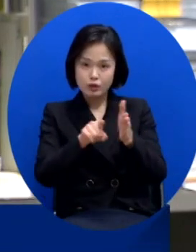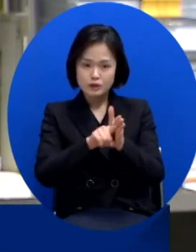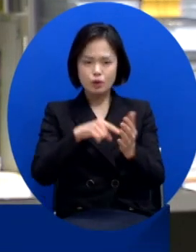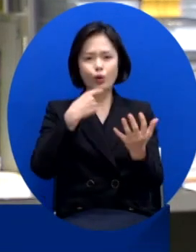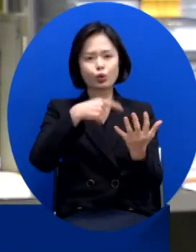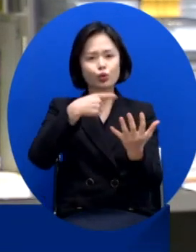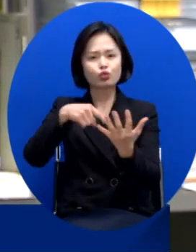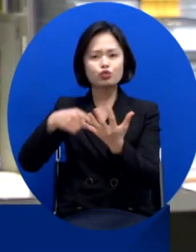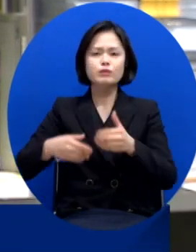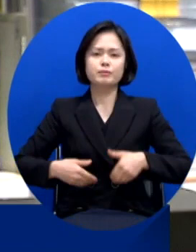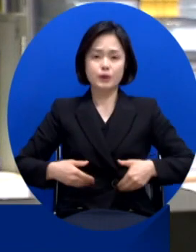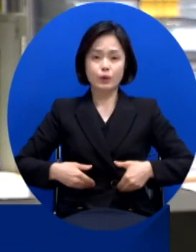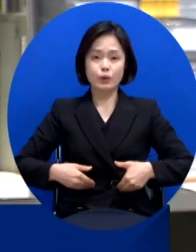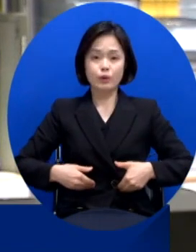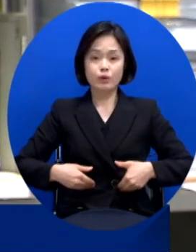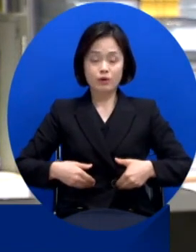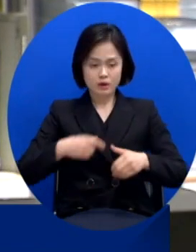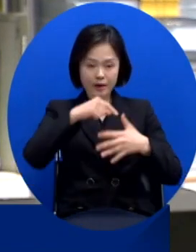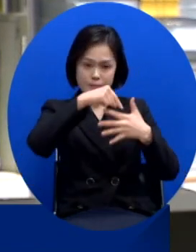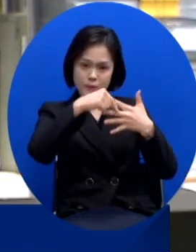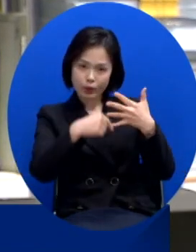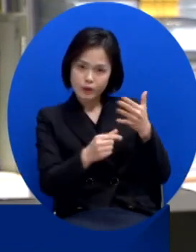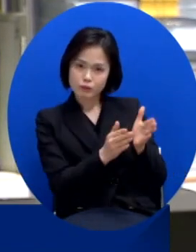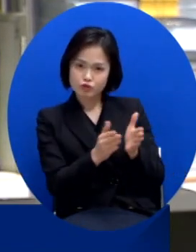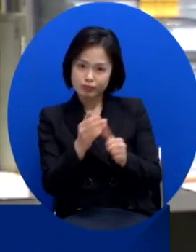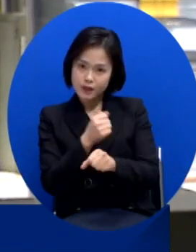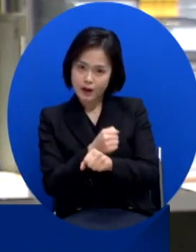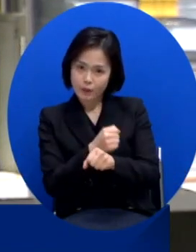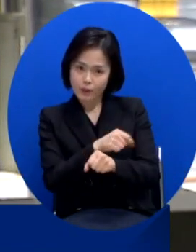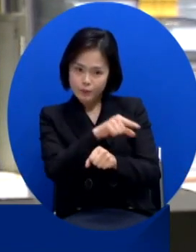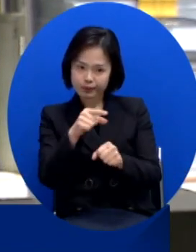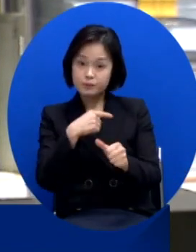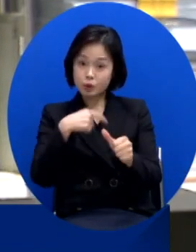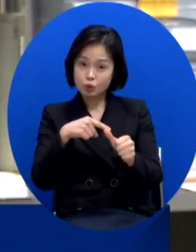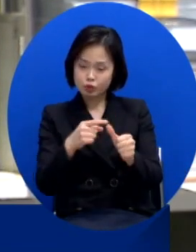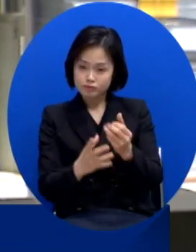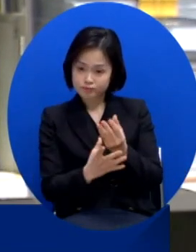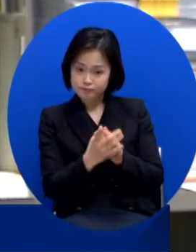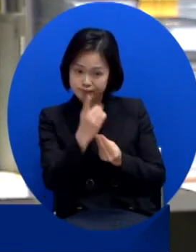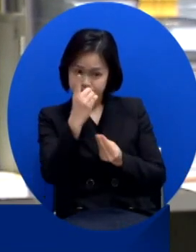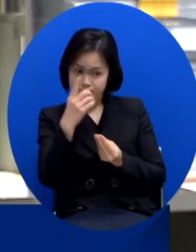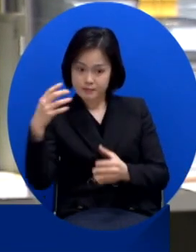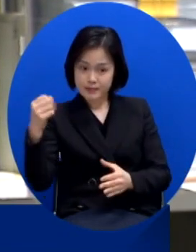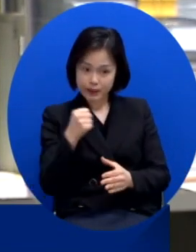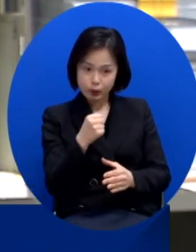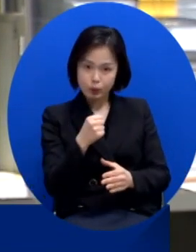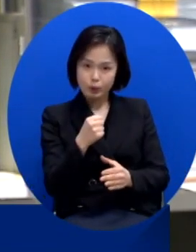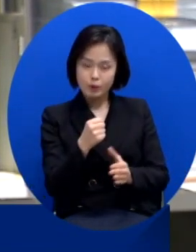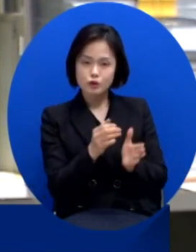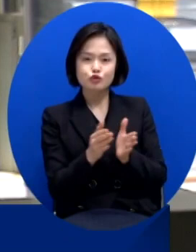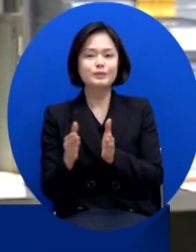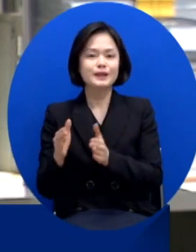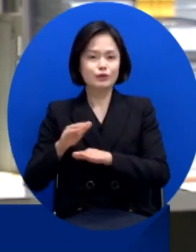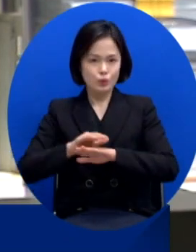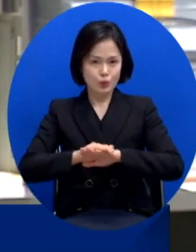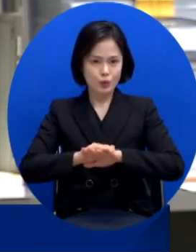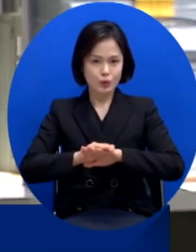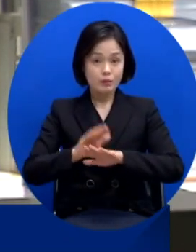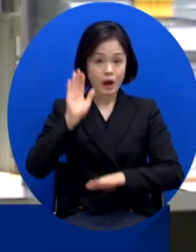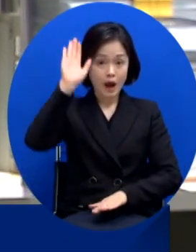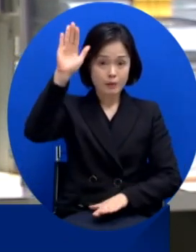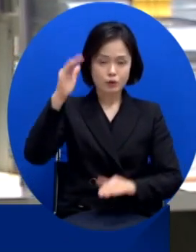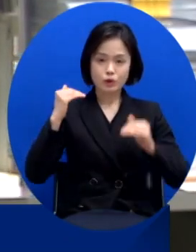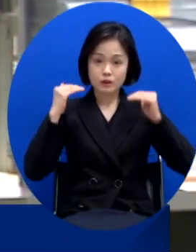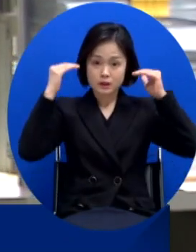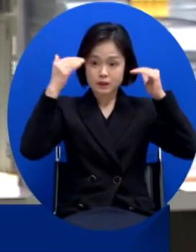쿼리를 만들고 그것을 하나로 묶어서 언제든지 교회가 미래 자기 자리 께 목회자들이